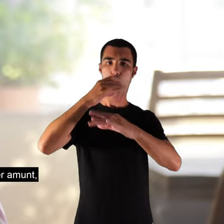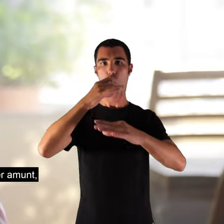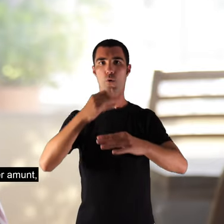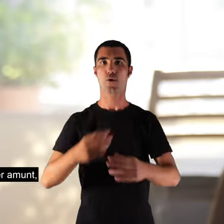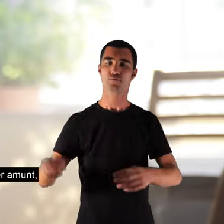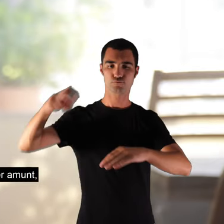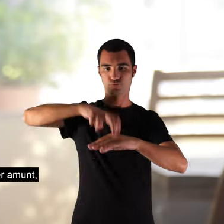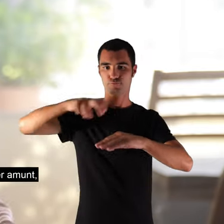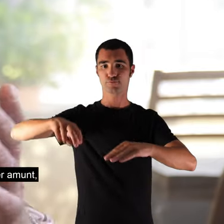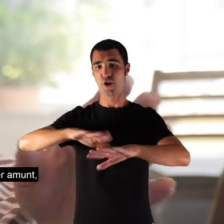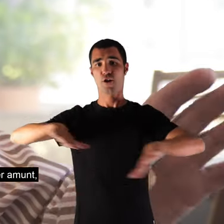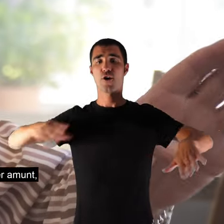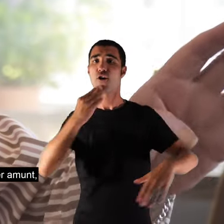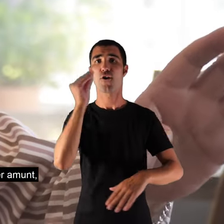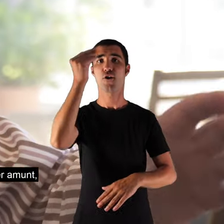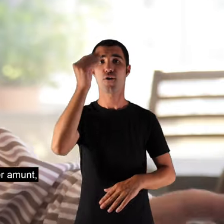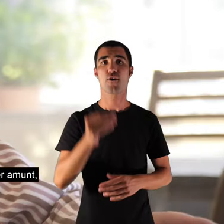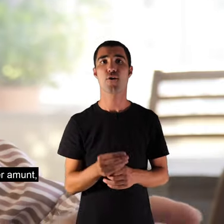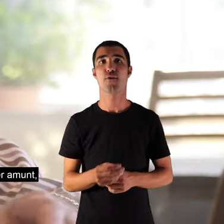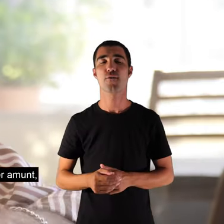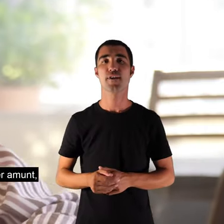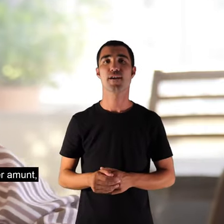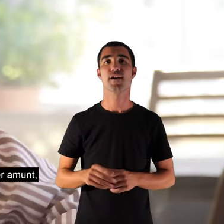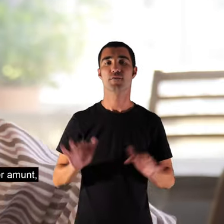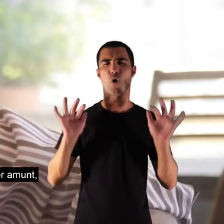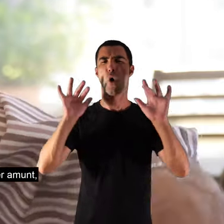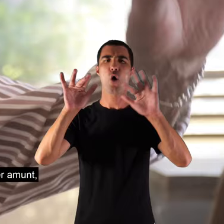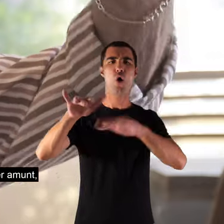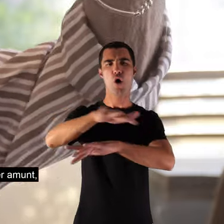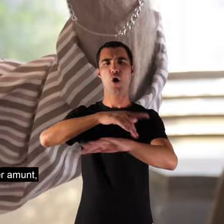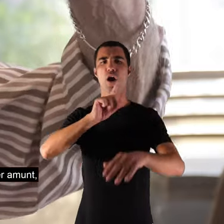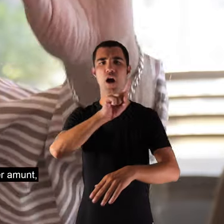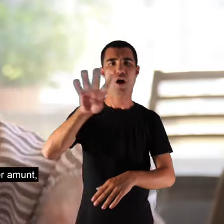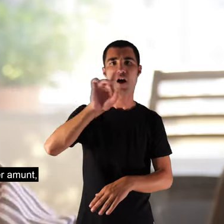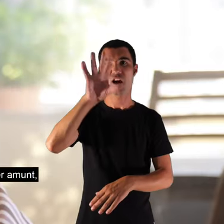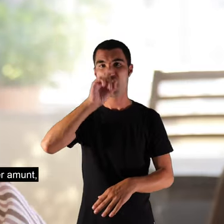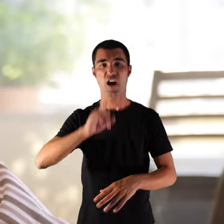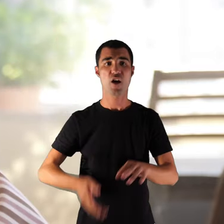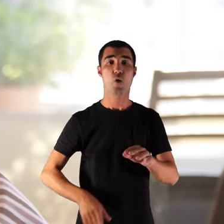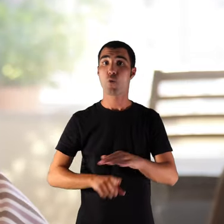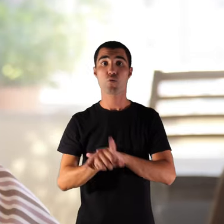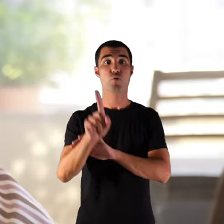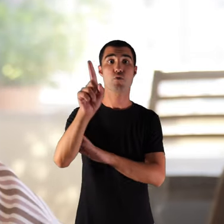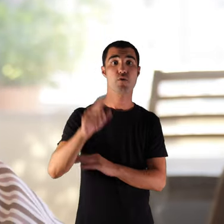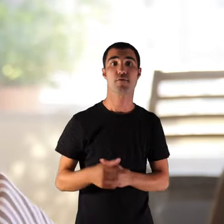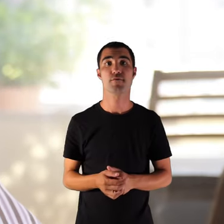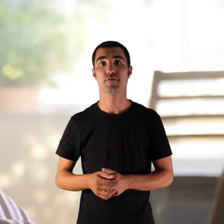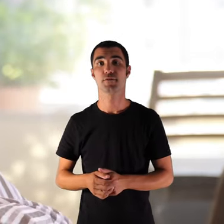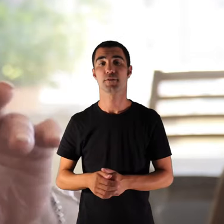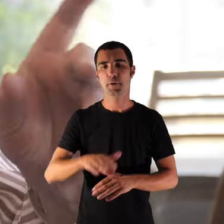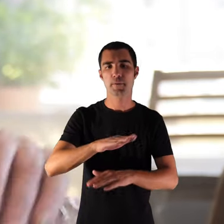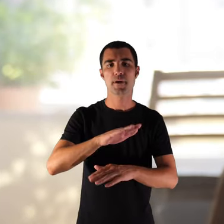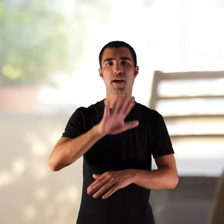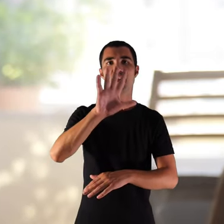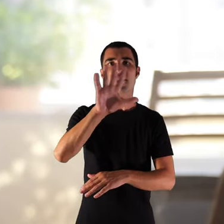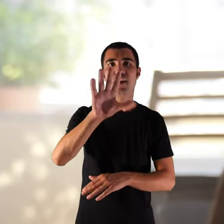anaven al lot. Els anaven de 14 o 15 anys per munt, no? Al lot de 6 o